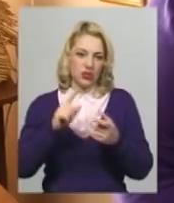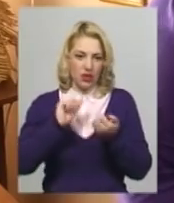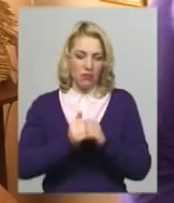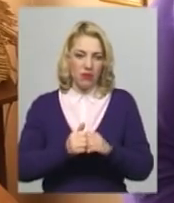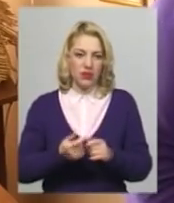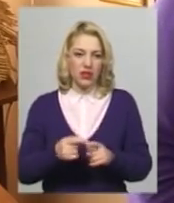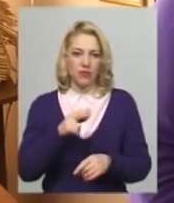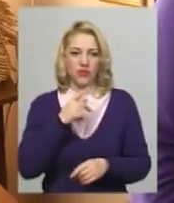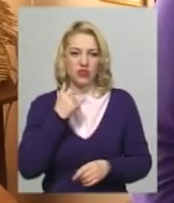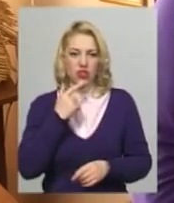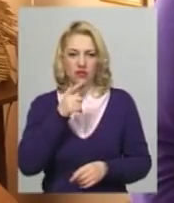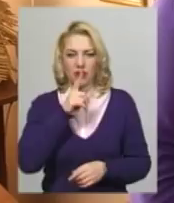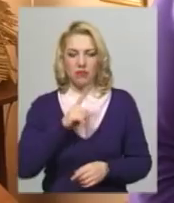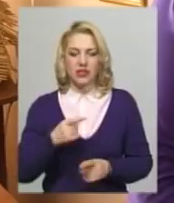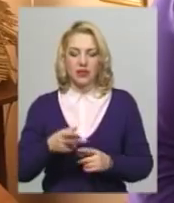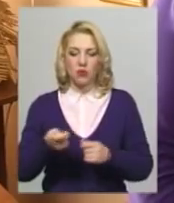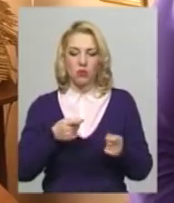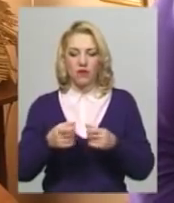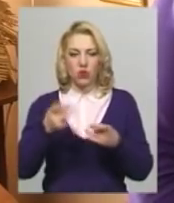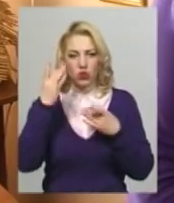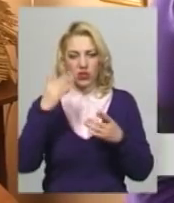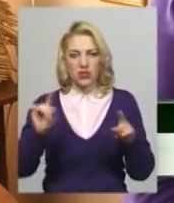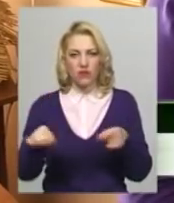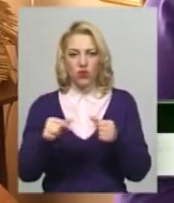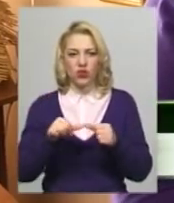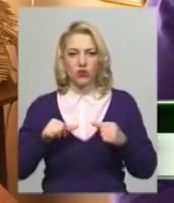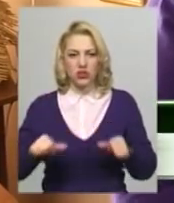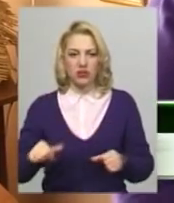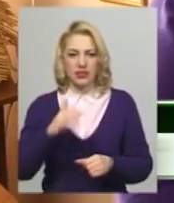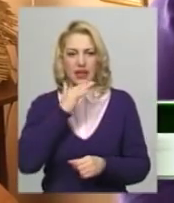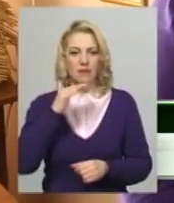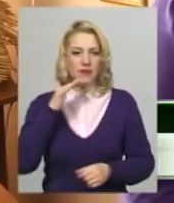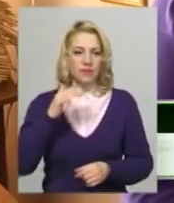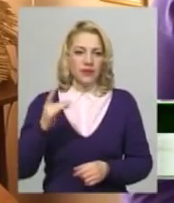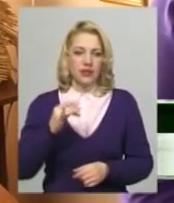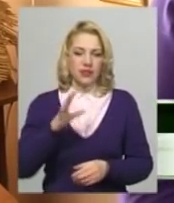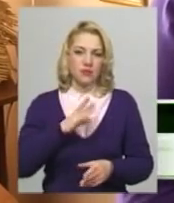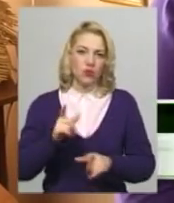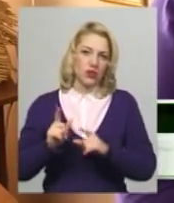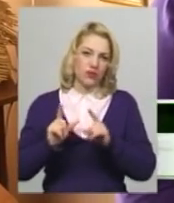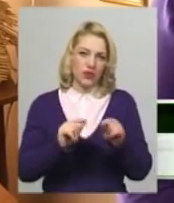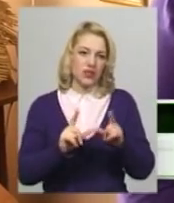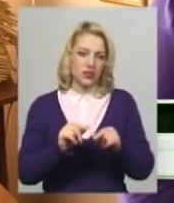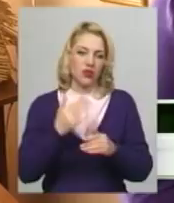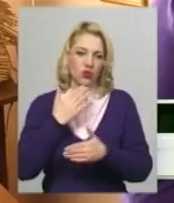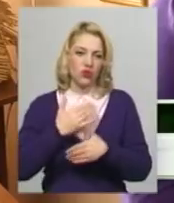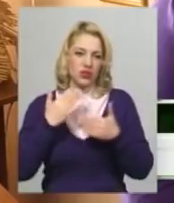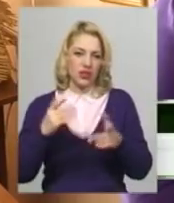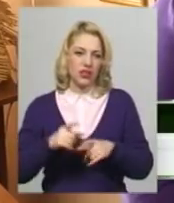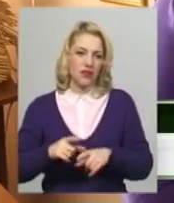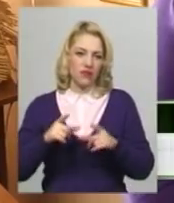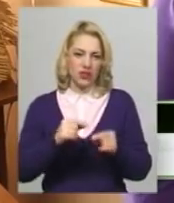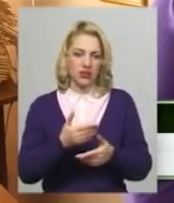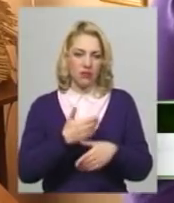З червня місяця при управлінні культури створені комісії, неодноразово відбувалися виїзди і останній виїзд